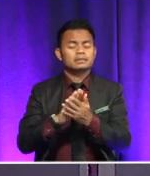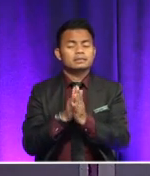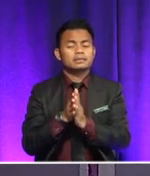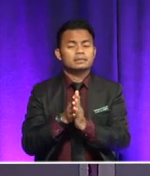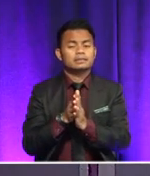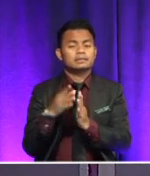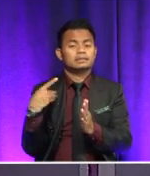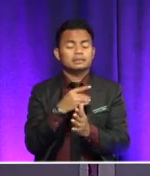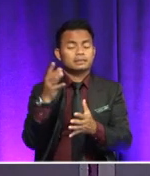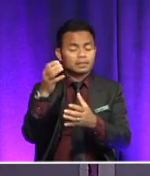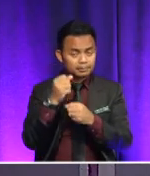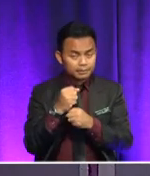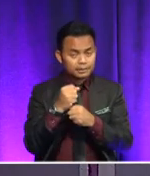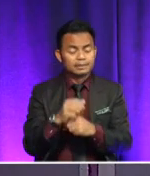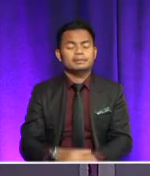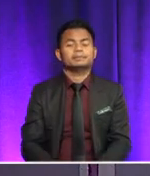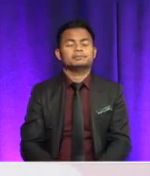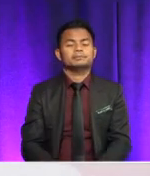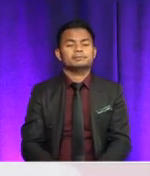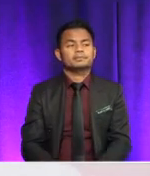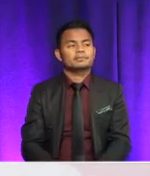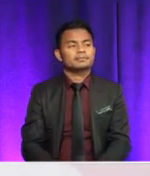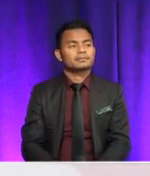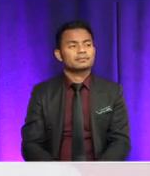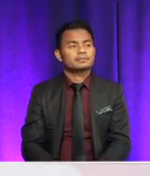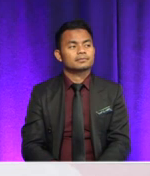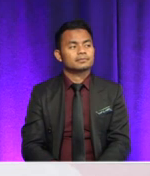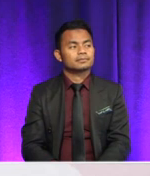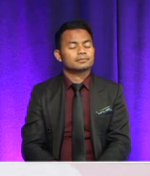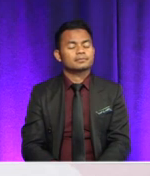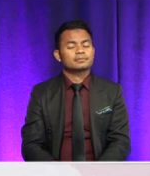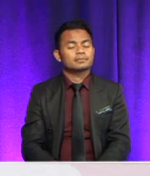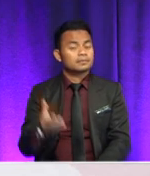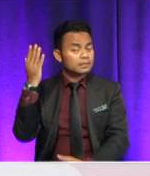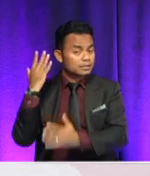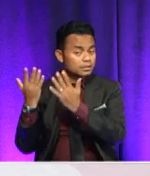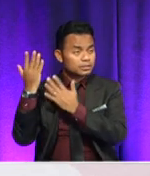ditanam di Indonesia siapa Nak Jawa anak-anak murid saya angkat tangan sejarahnya